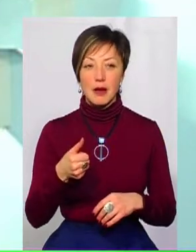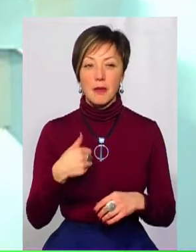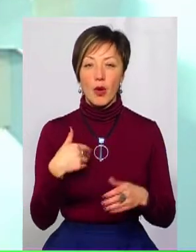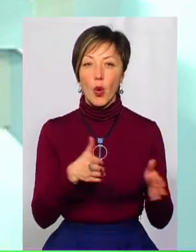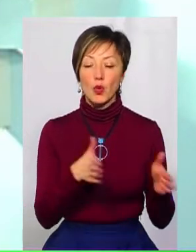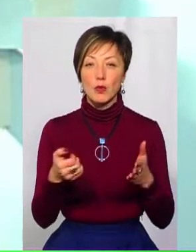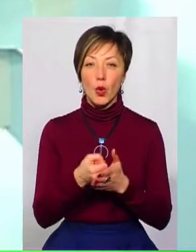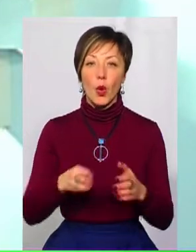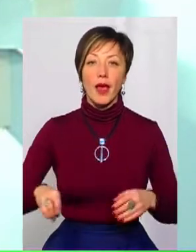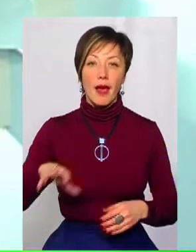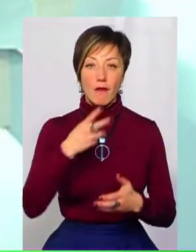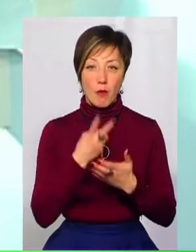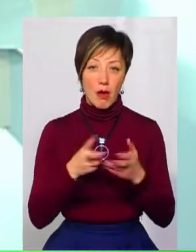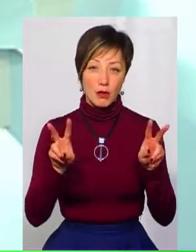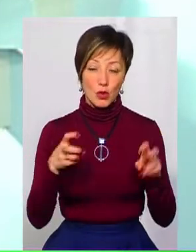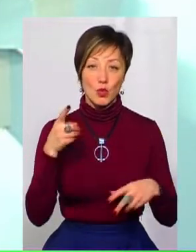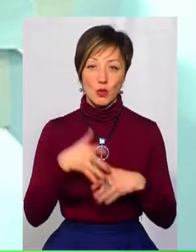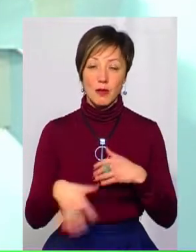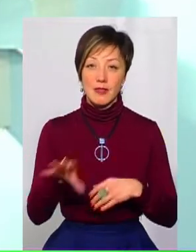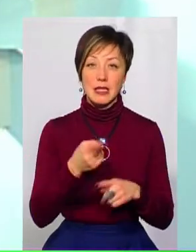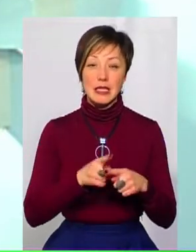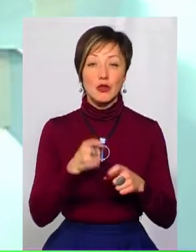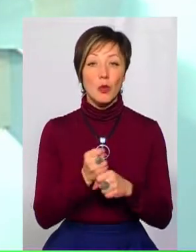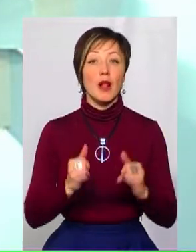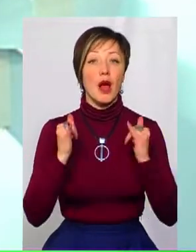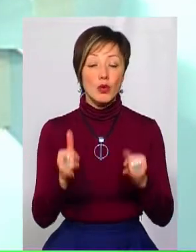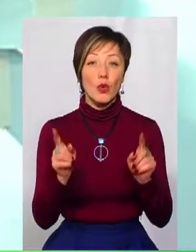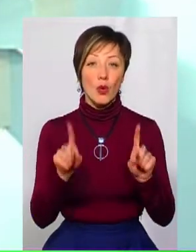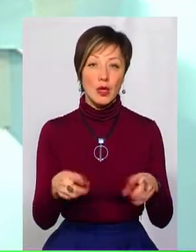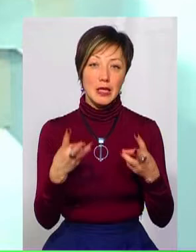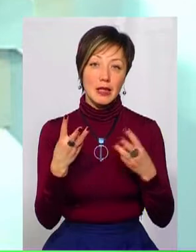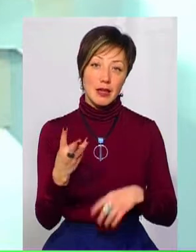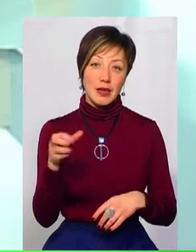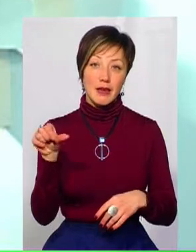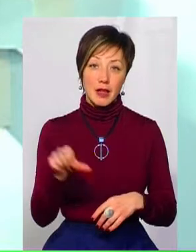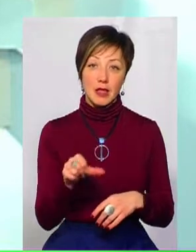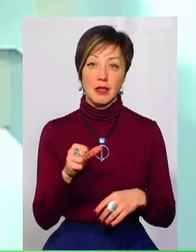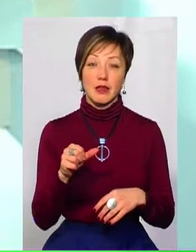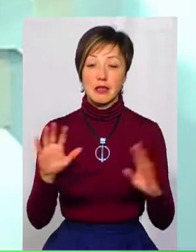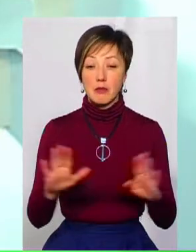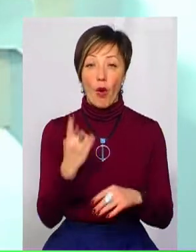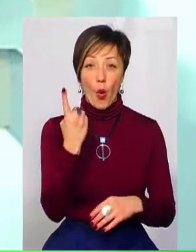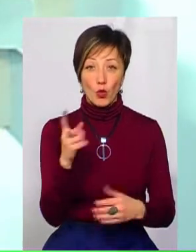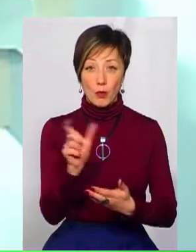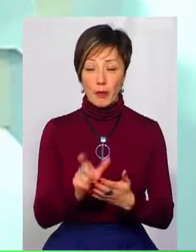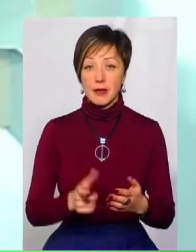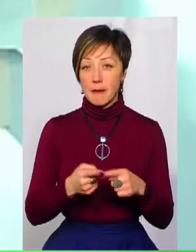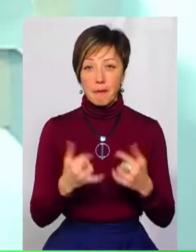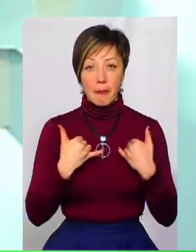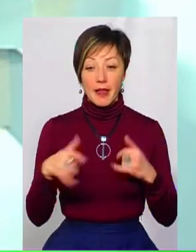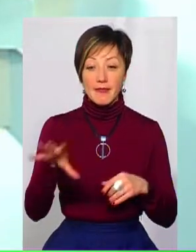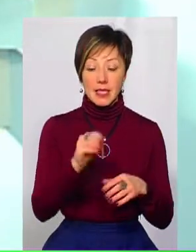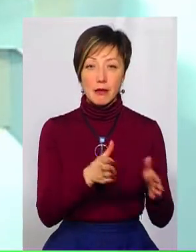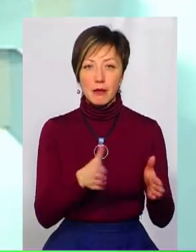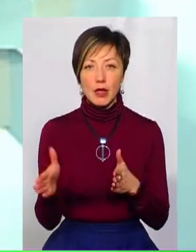і я розумію, що все це зроблено для того, щоб просто 3 хвилини вийти і заспівати одну пісню. Для мене вся ця